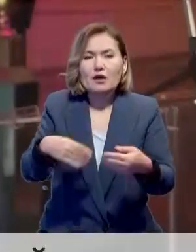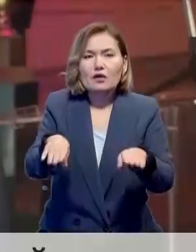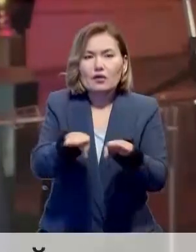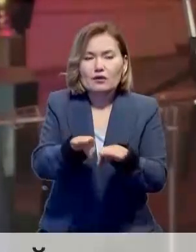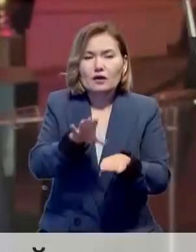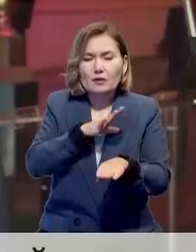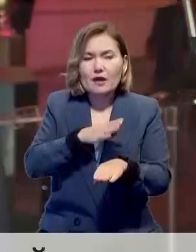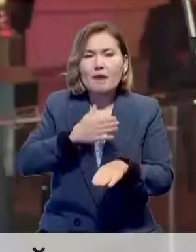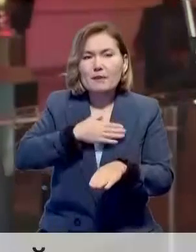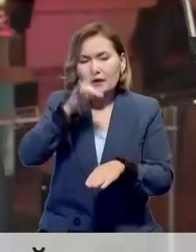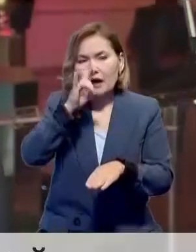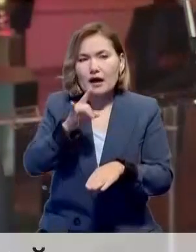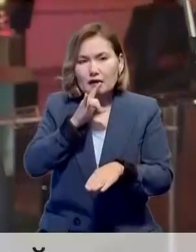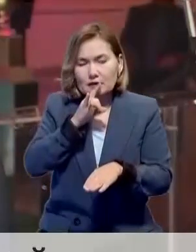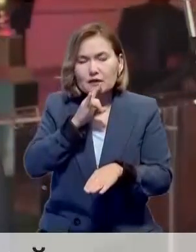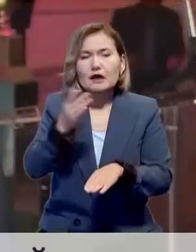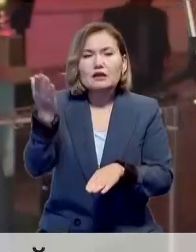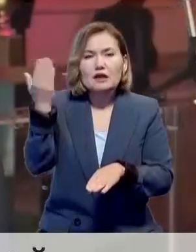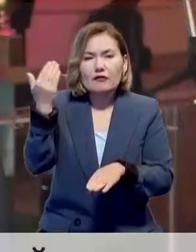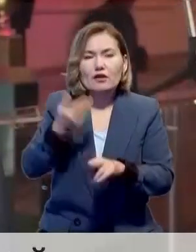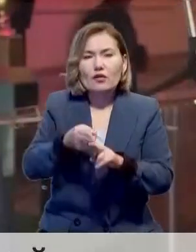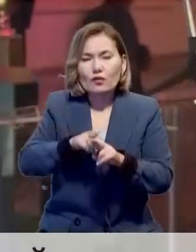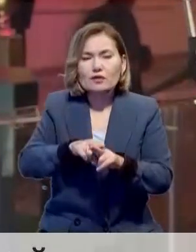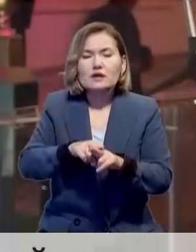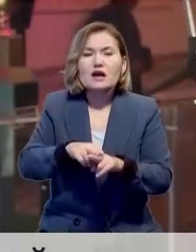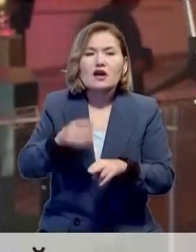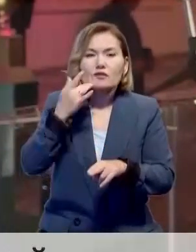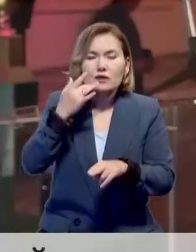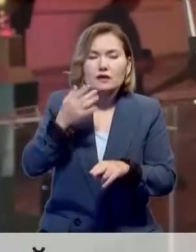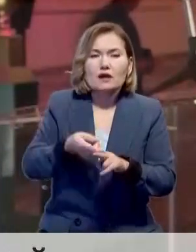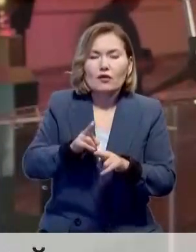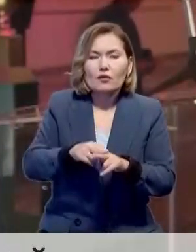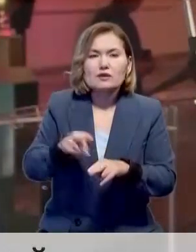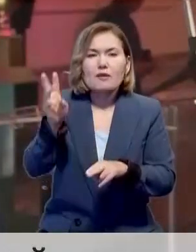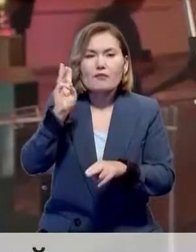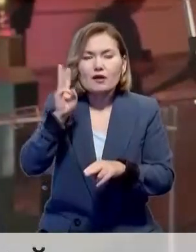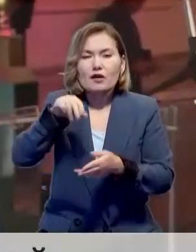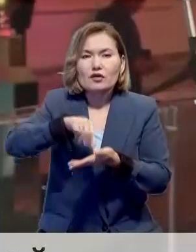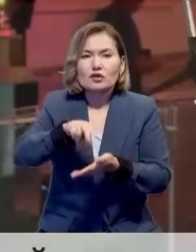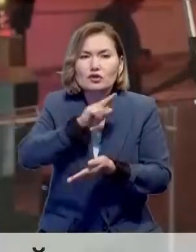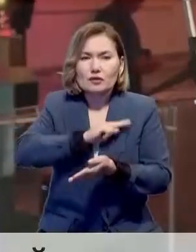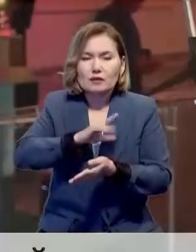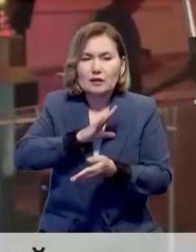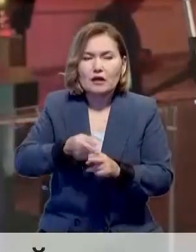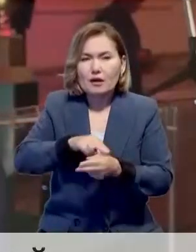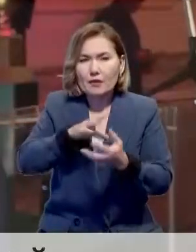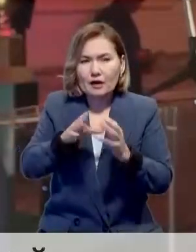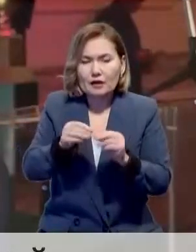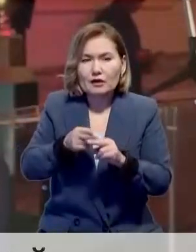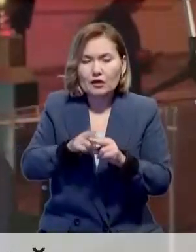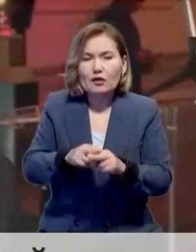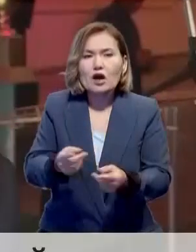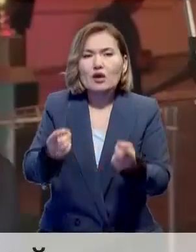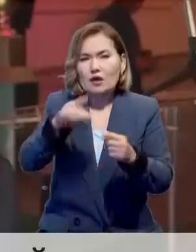сейілтті. Мен Қазақстанға келмей тұрып, көптеген сарапшылар Орта Азия елдері дербестігін сақтай алмайды. Бір Түркістан